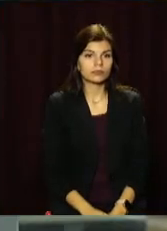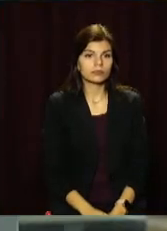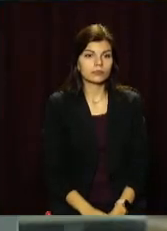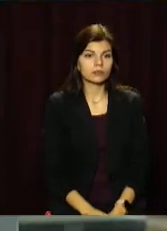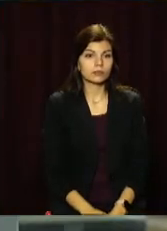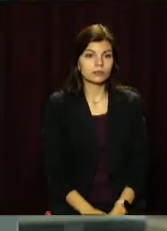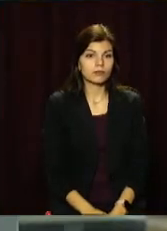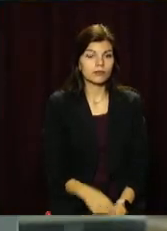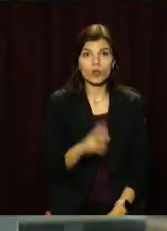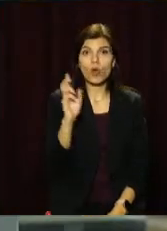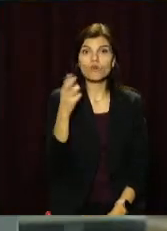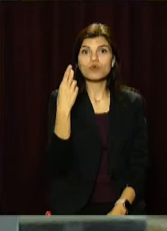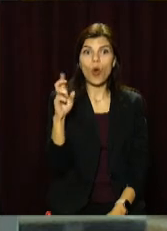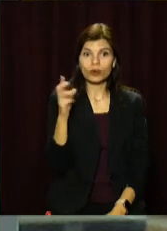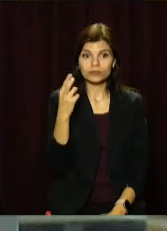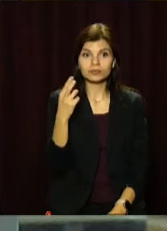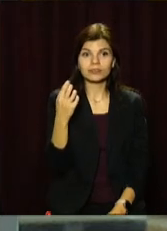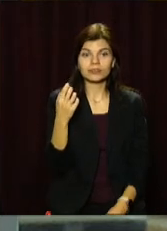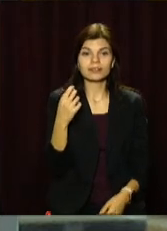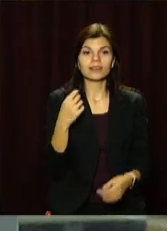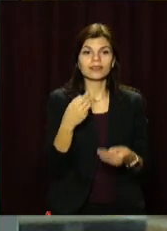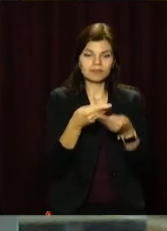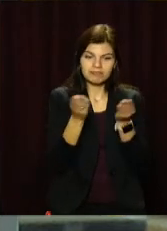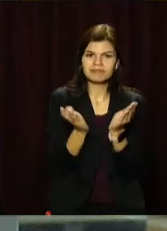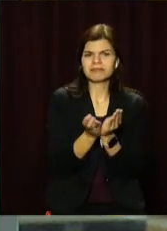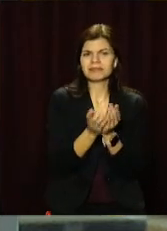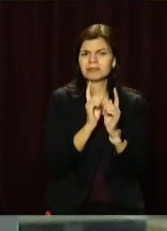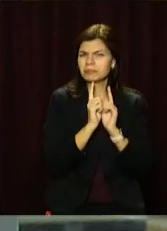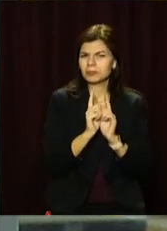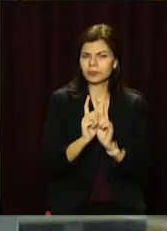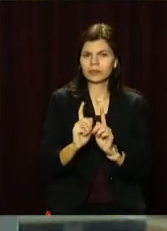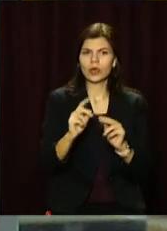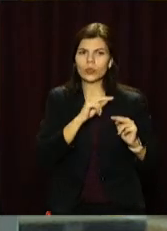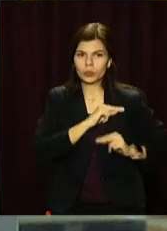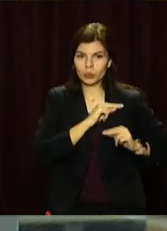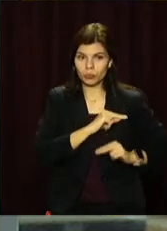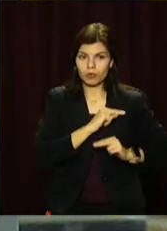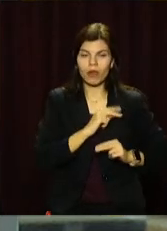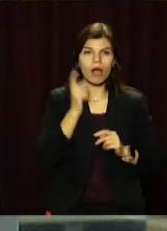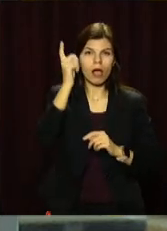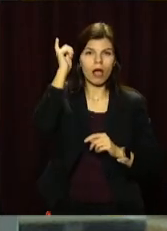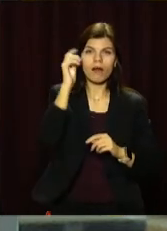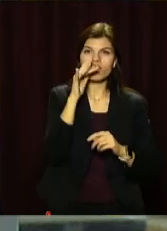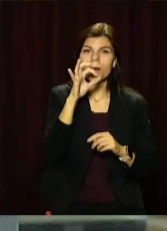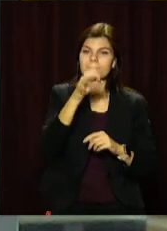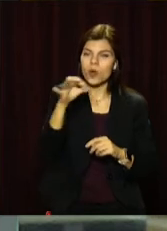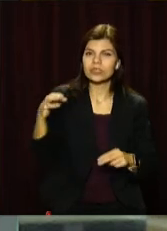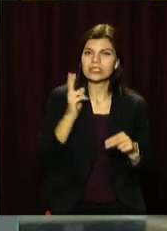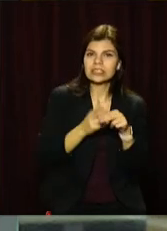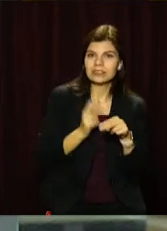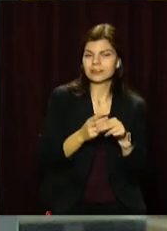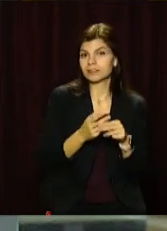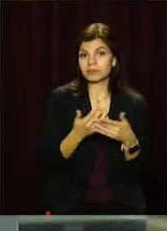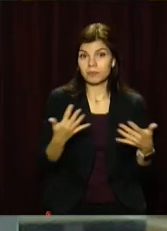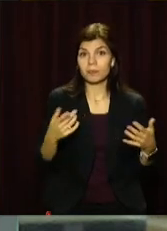Бронзові шила, уламки керамічного посуду, амфори, знаряддя праці різних епох, монети, залізні прикраси. На